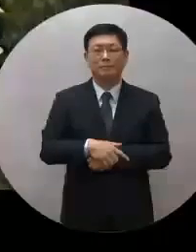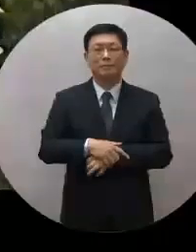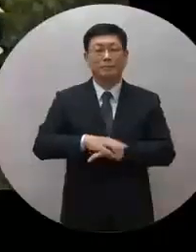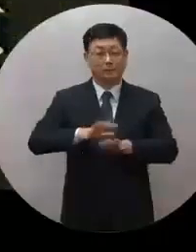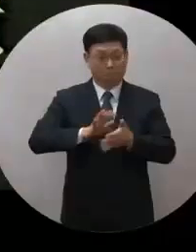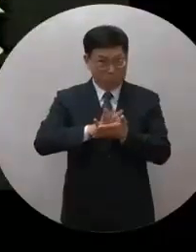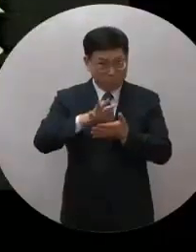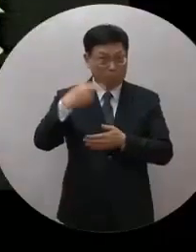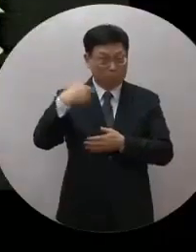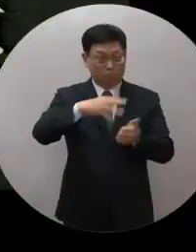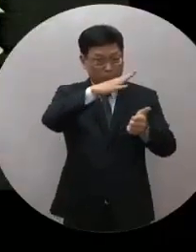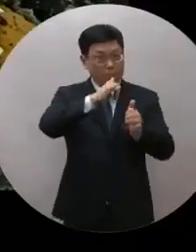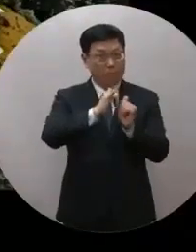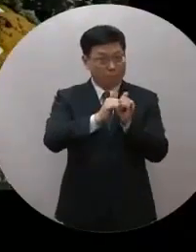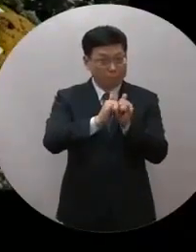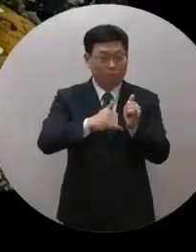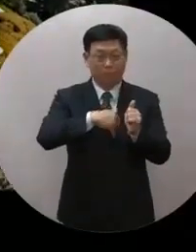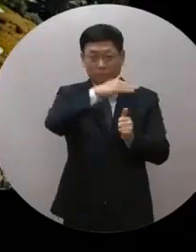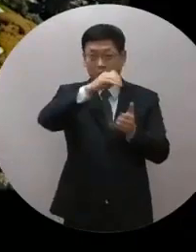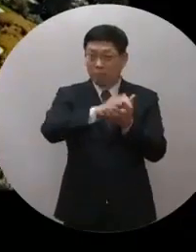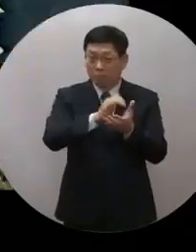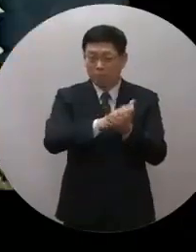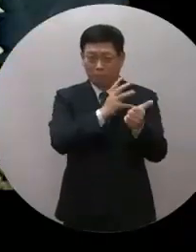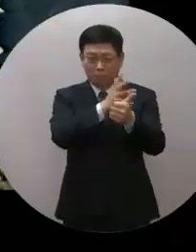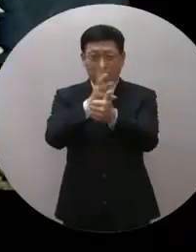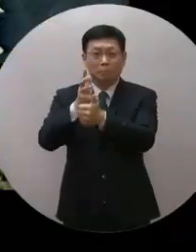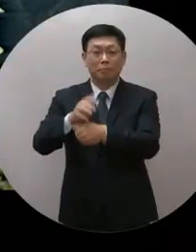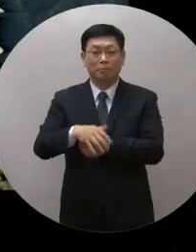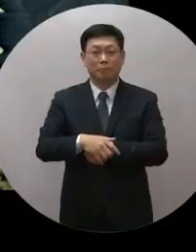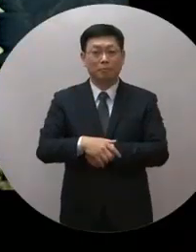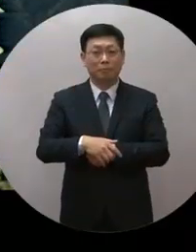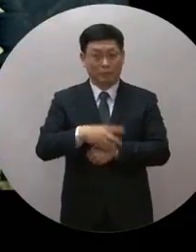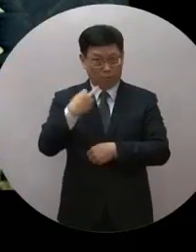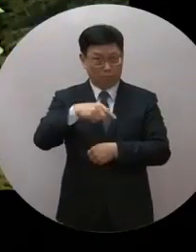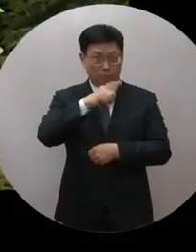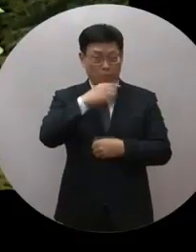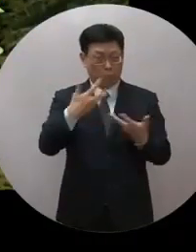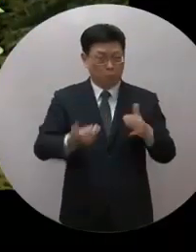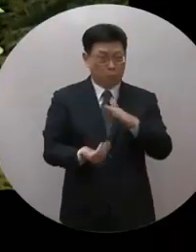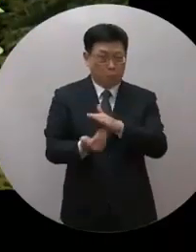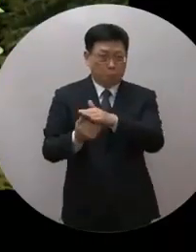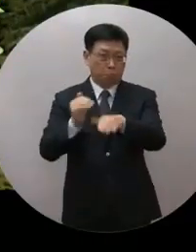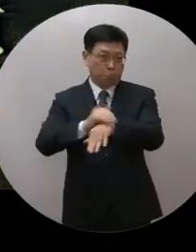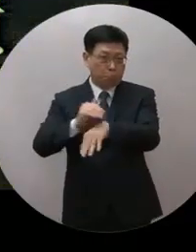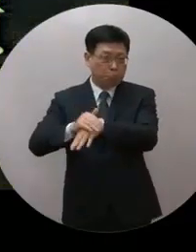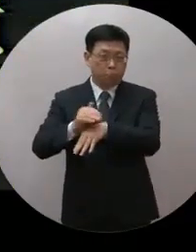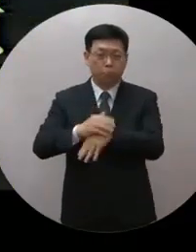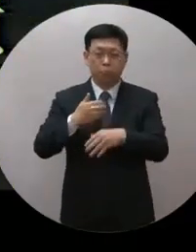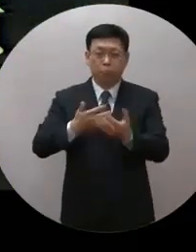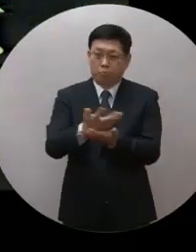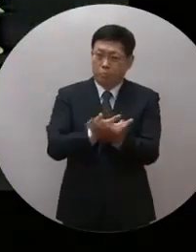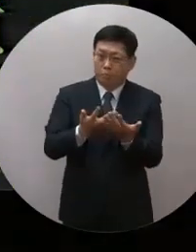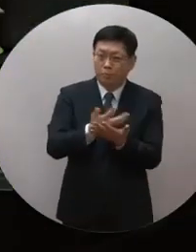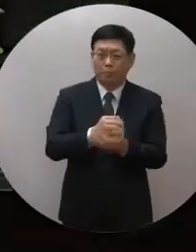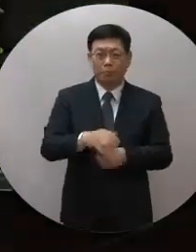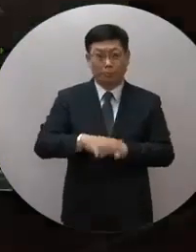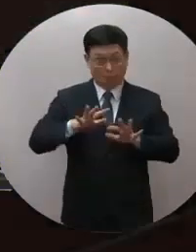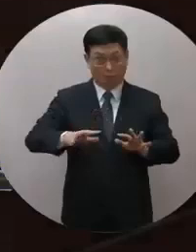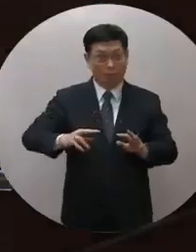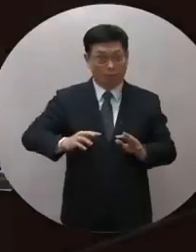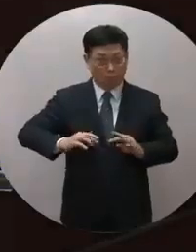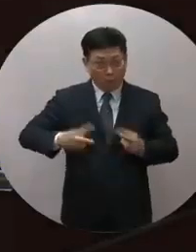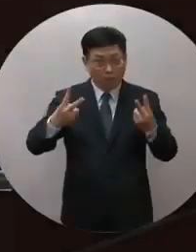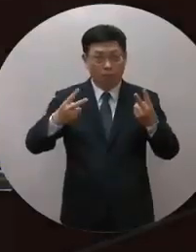并和民间三友请教和这一方面的达人 协商，我们推